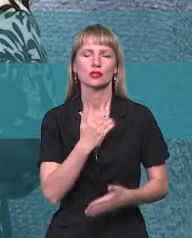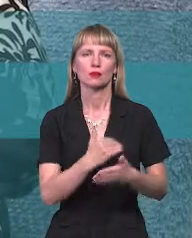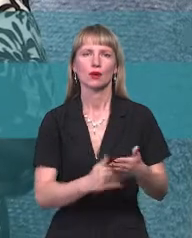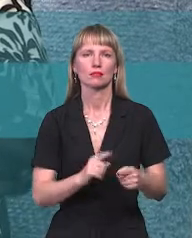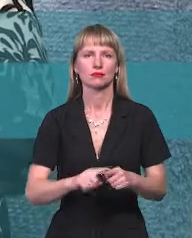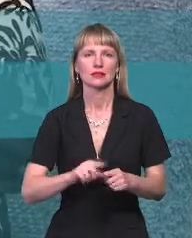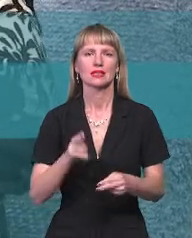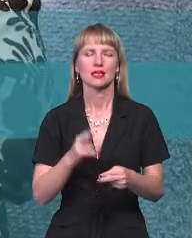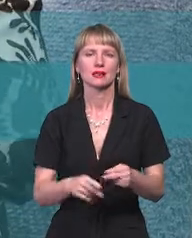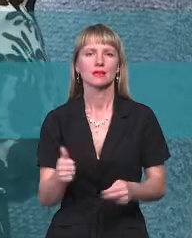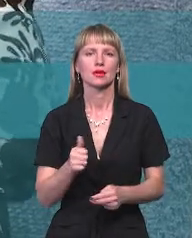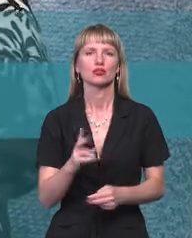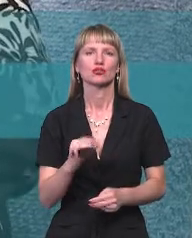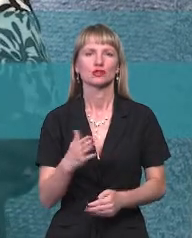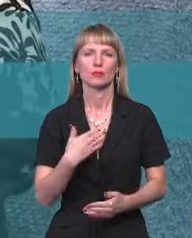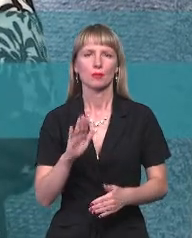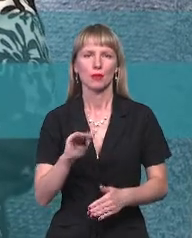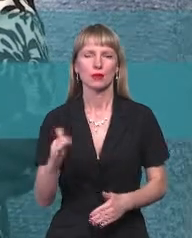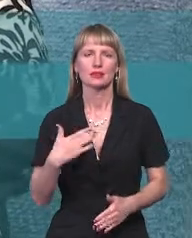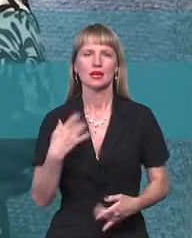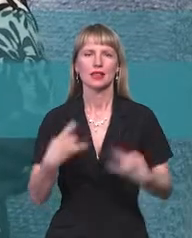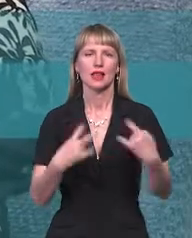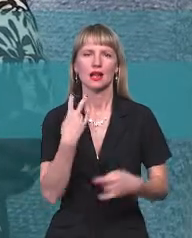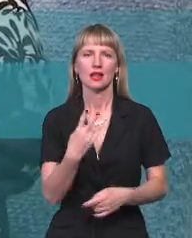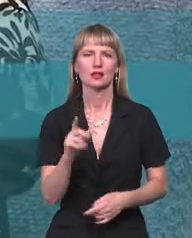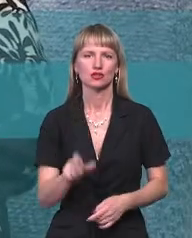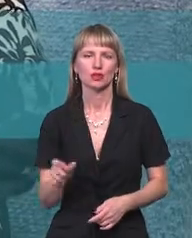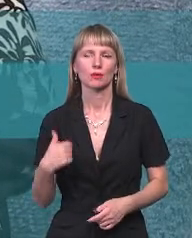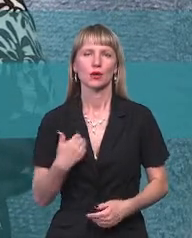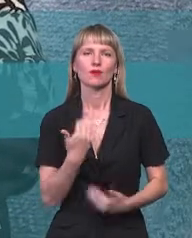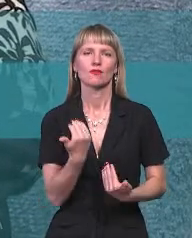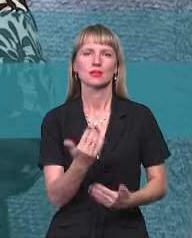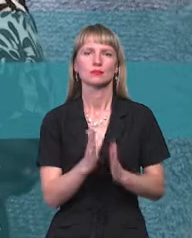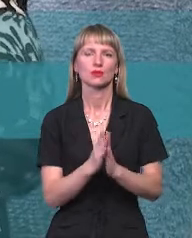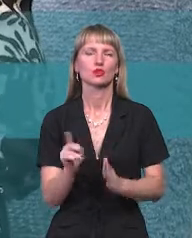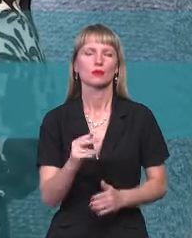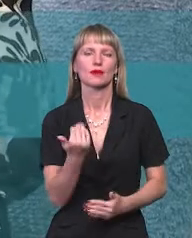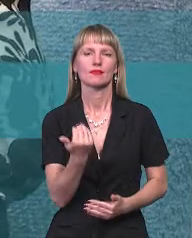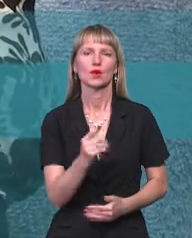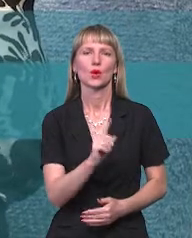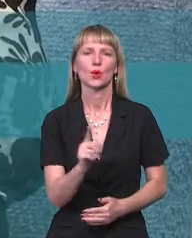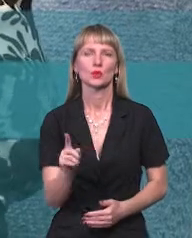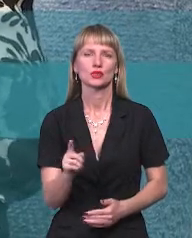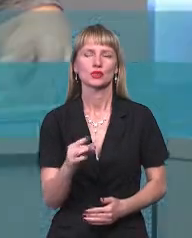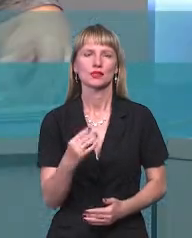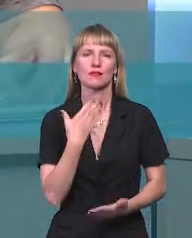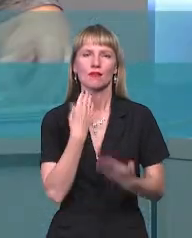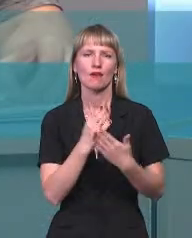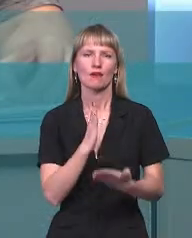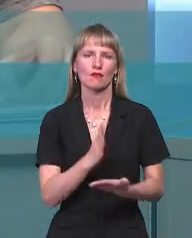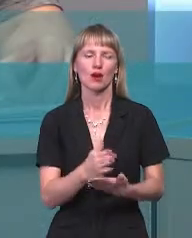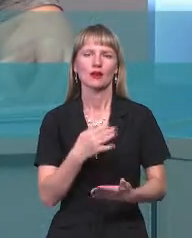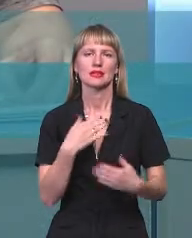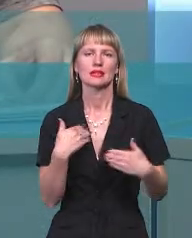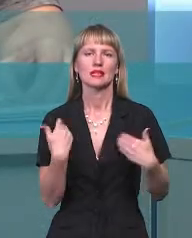кінця, і перш ніж ми попрощаємося із нашими телеглядачами, я хочу вас попросити, щоб ви, кожний із свого фаху, дали